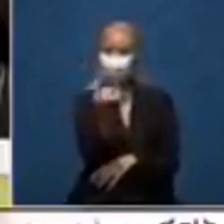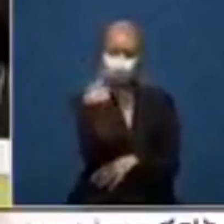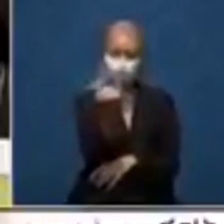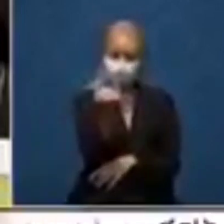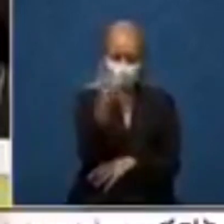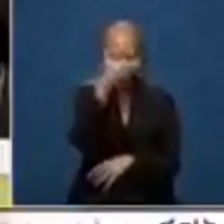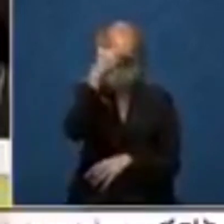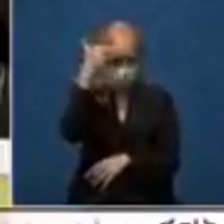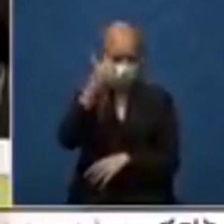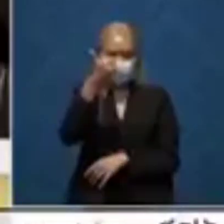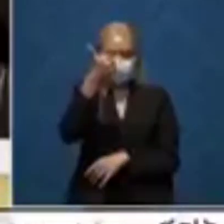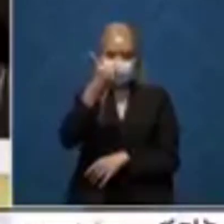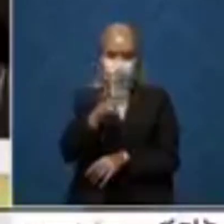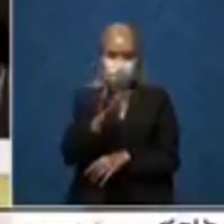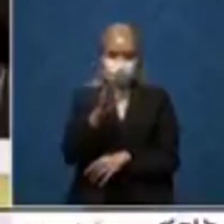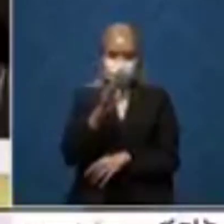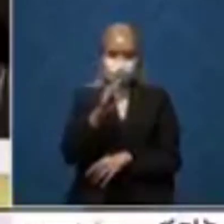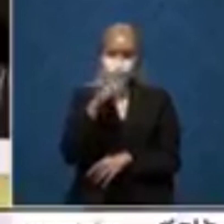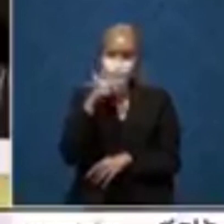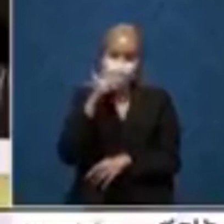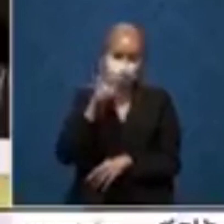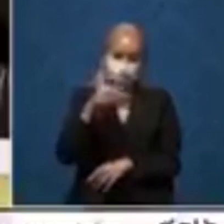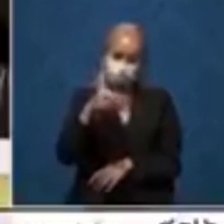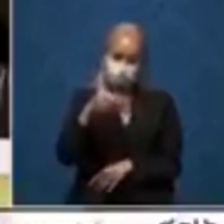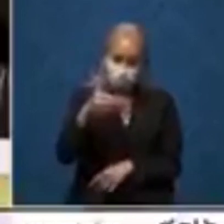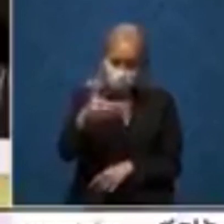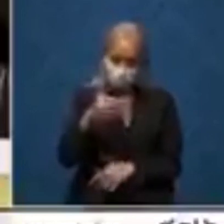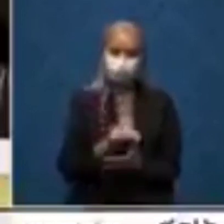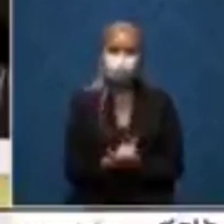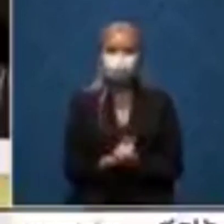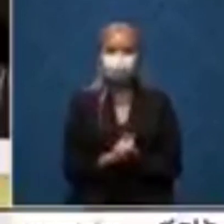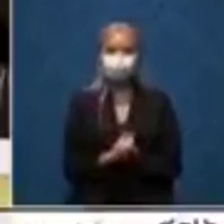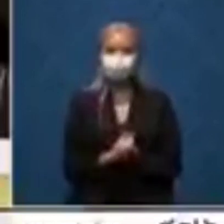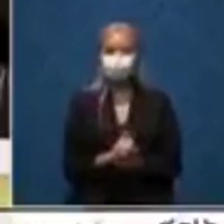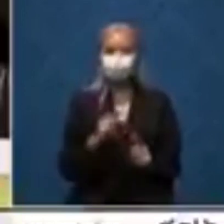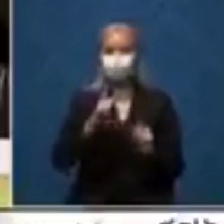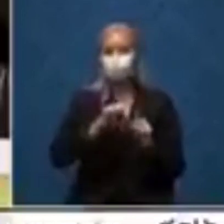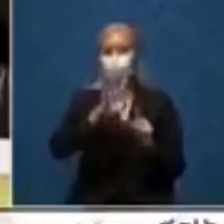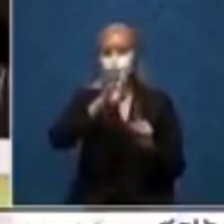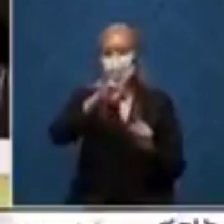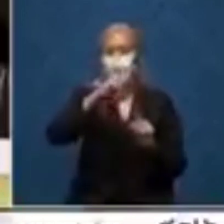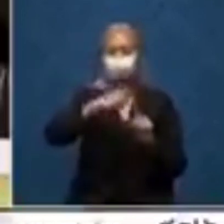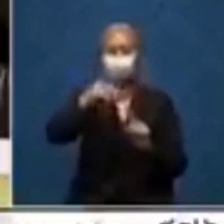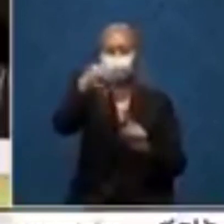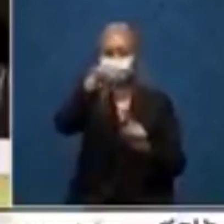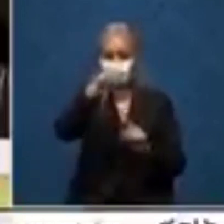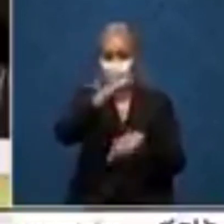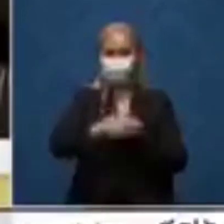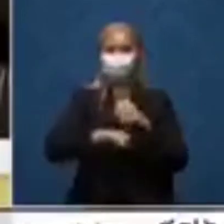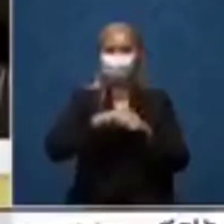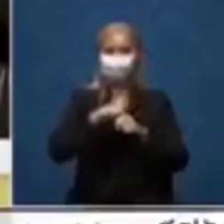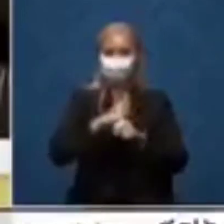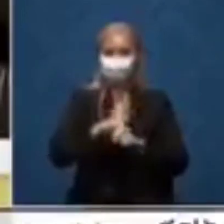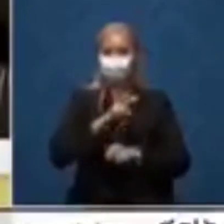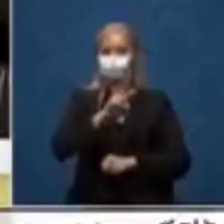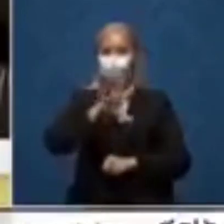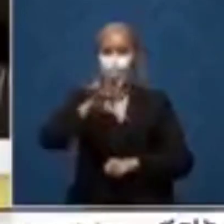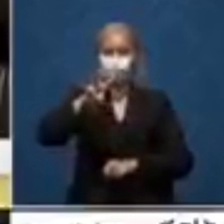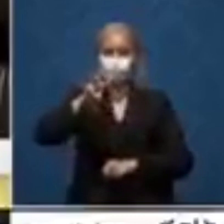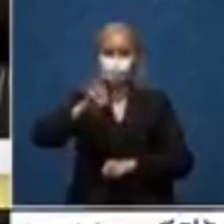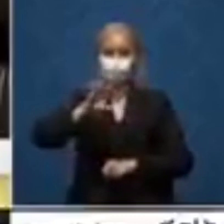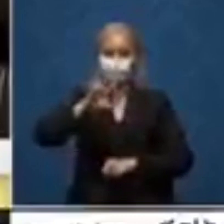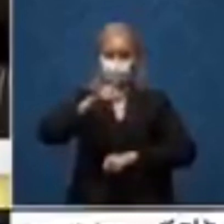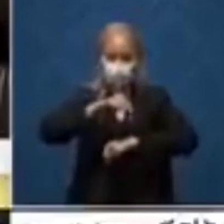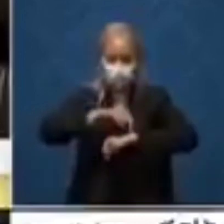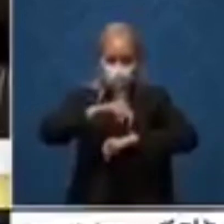ในของประเทศไทยไปอีกนานแสนนานค่ะท่านประธานคะเหตุเกิดวันที่6ตุลาปีนี้นะคะเกือบเดือนที่ผ่านมาภายในเวลา